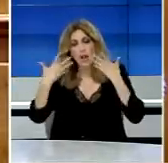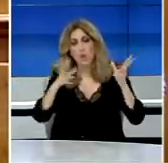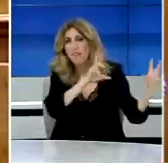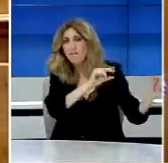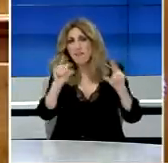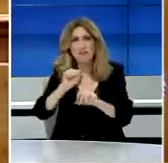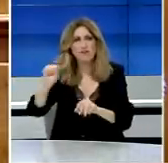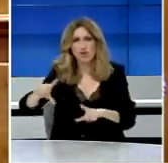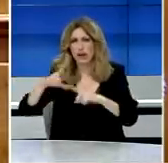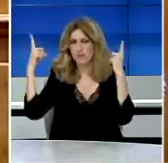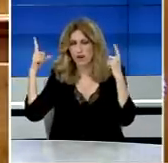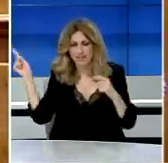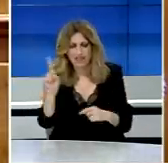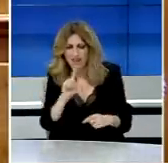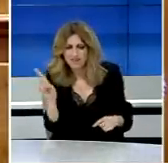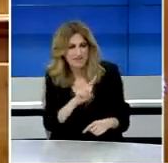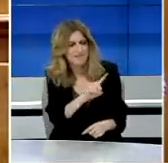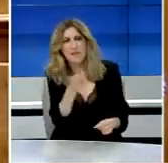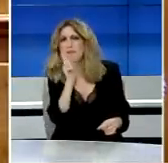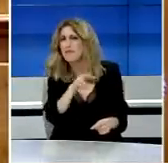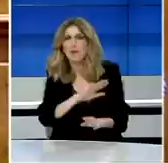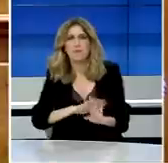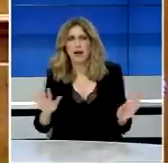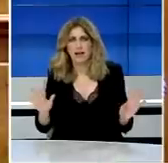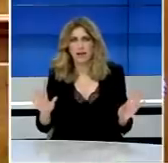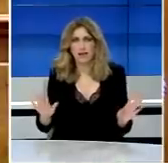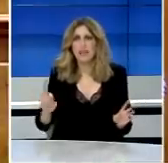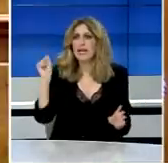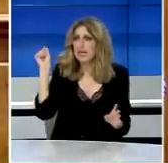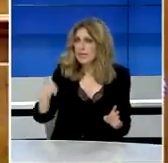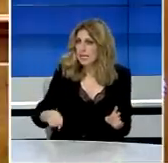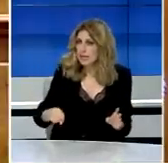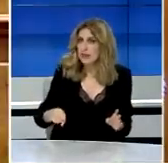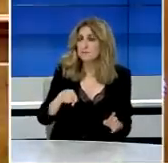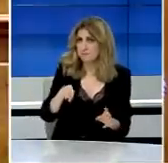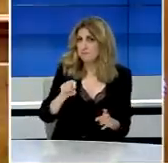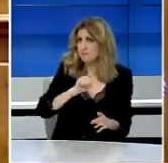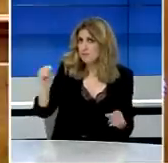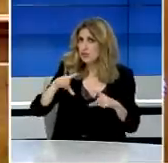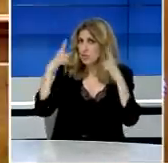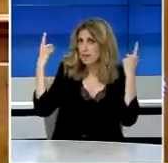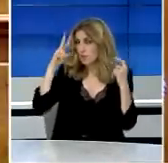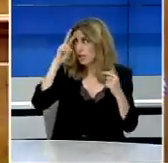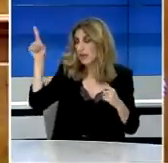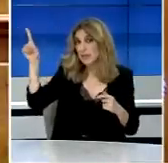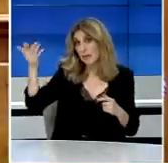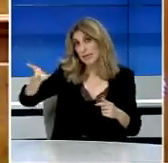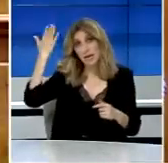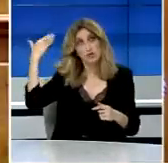κοινωνία. Και ναι, αυτές οι πολιτικές είναι προοδευτικές, έχουν προοδευτικό πρόσημο. Σοσιαλδημοκρατία στη Γερμανία όμως